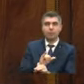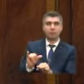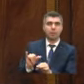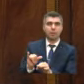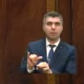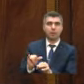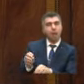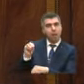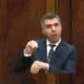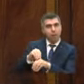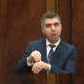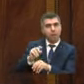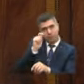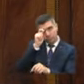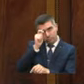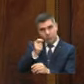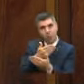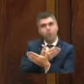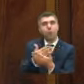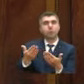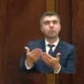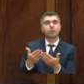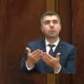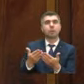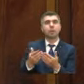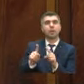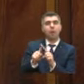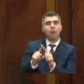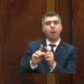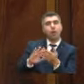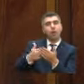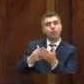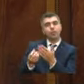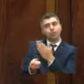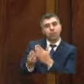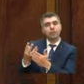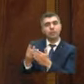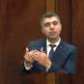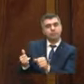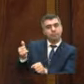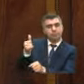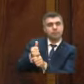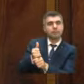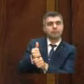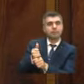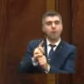مرة أخرى كنحييهم وكنحييهم بطبيعة الحال الذين التحقوا جديدا بالفريق.